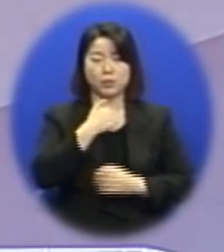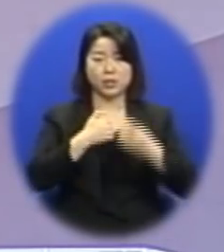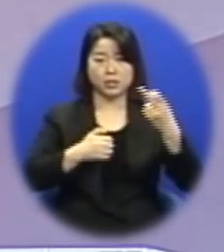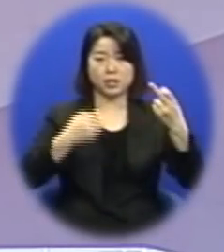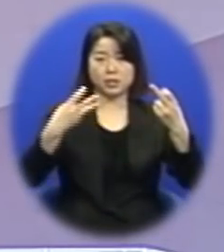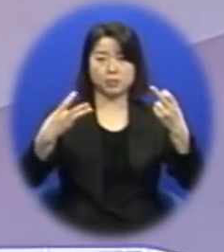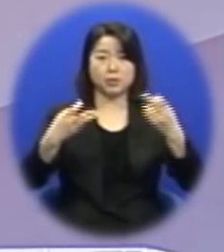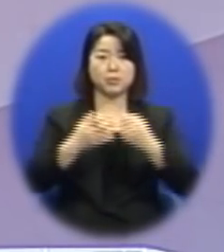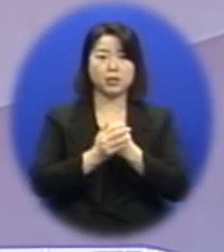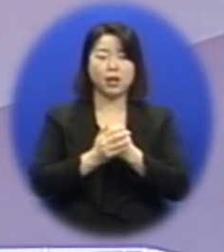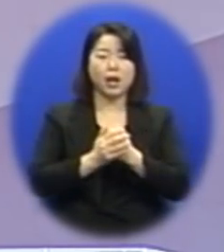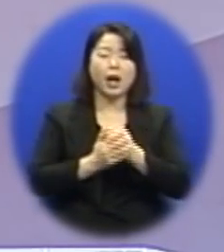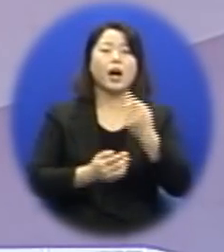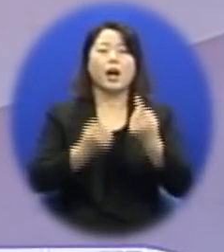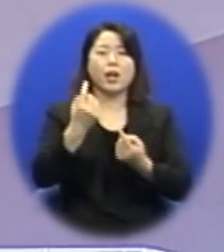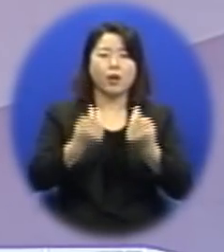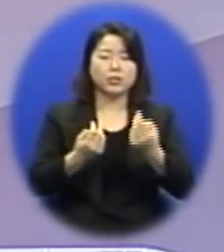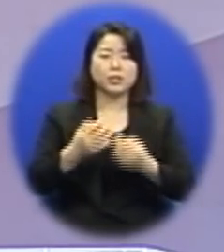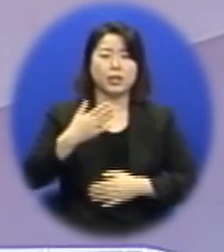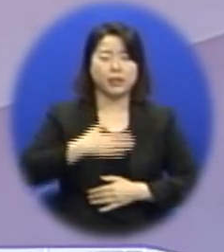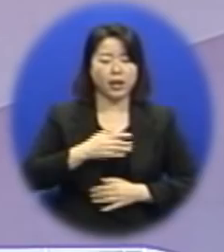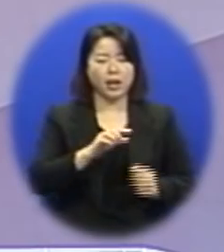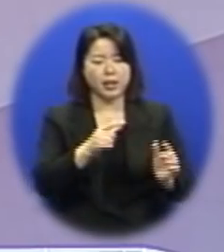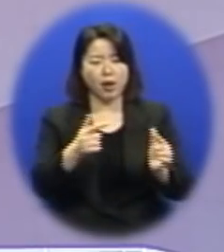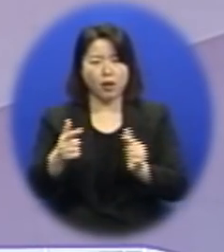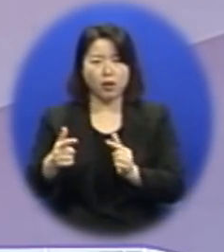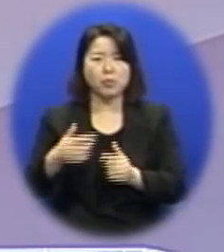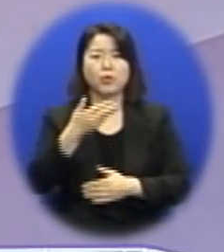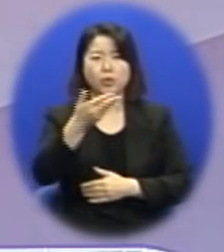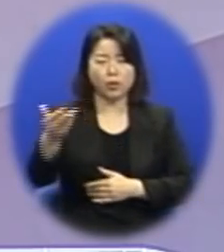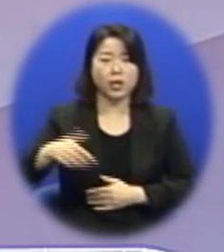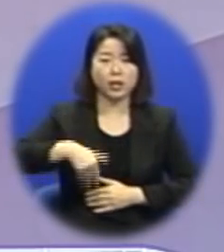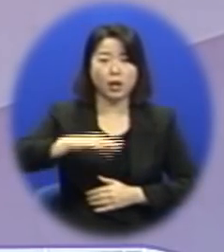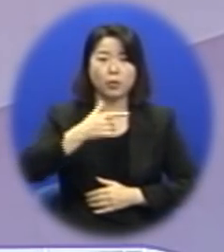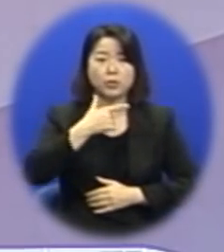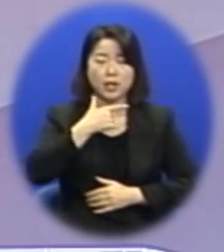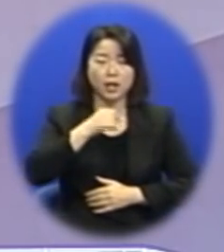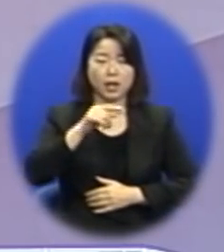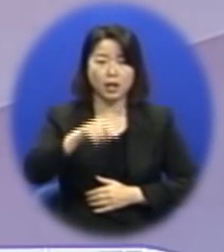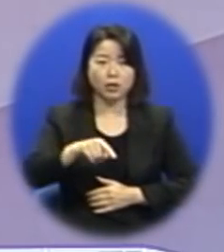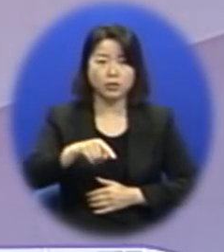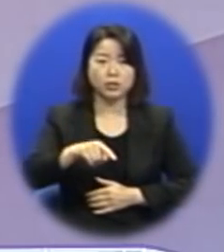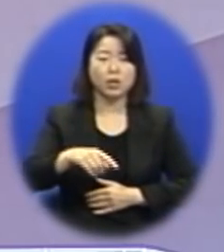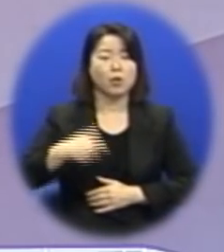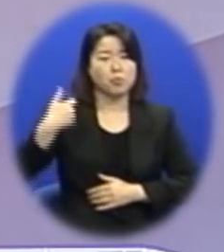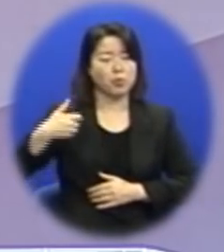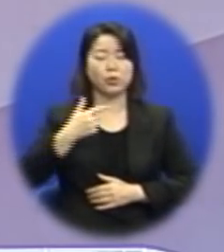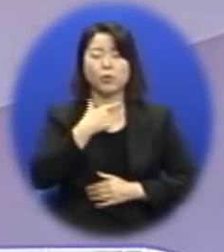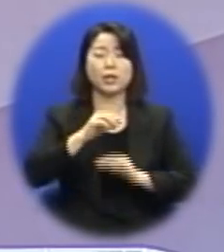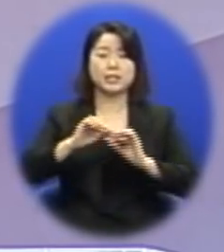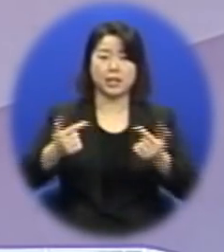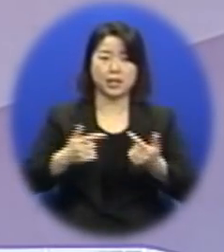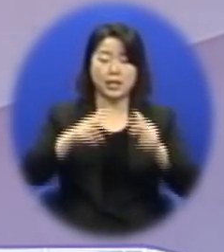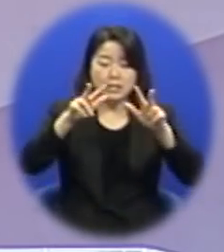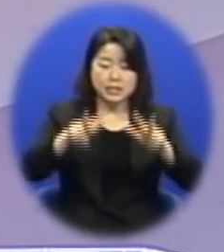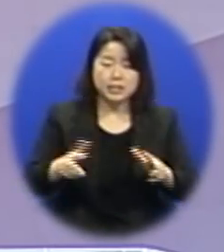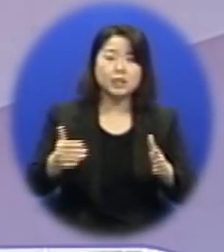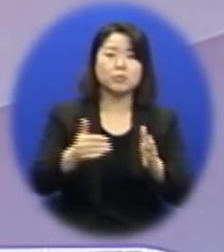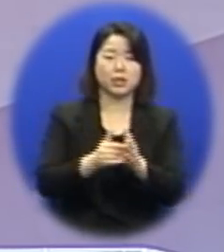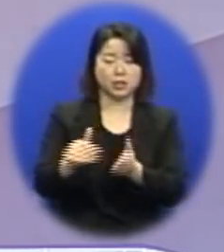13절 들아 내가 여러번 너에게 가고자 한 것을 너가 모르기를 하지 아니하노니 지금까지